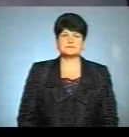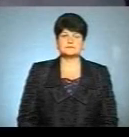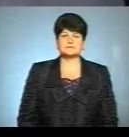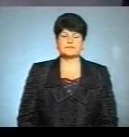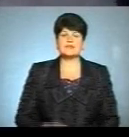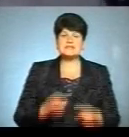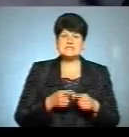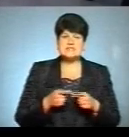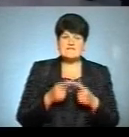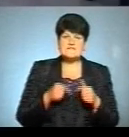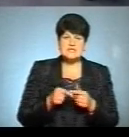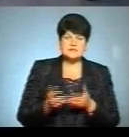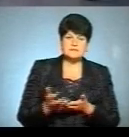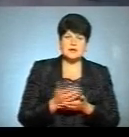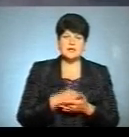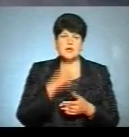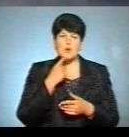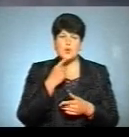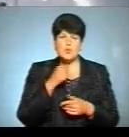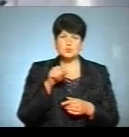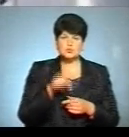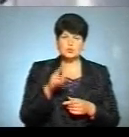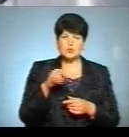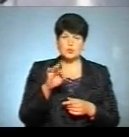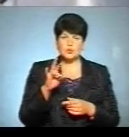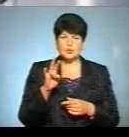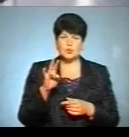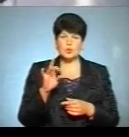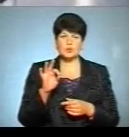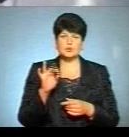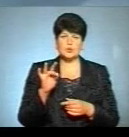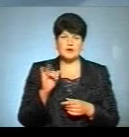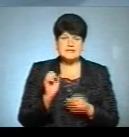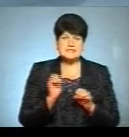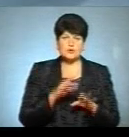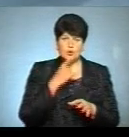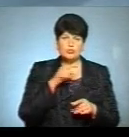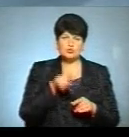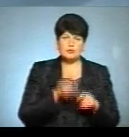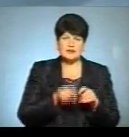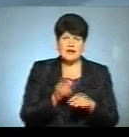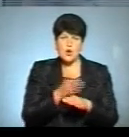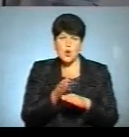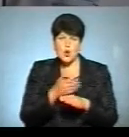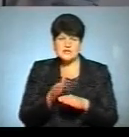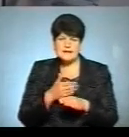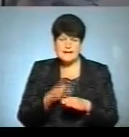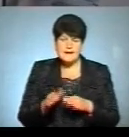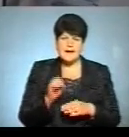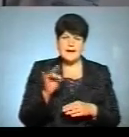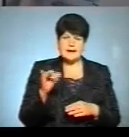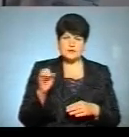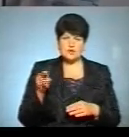Це відділ заготівлі крові і компонентів. Тут донори здають кров. Тут її перевіряють, розділяють на еритроцити та